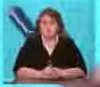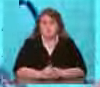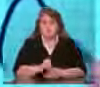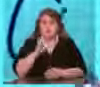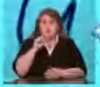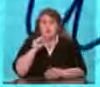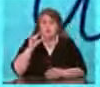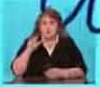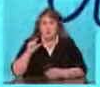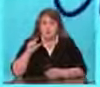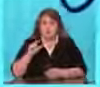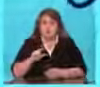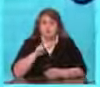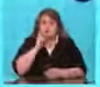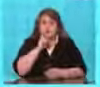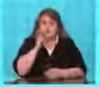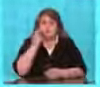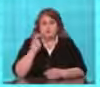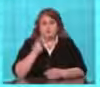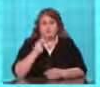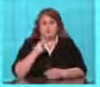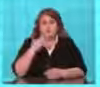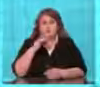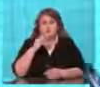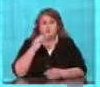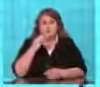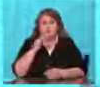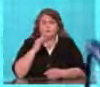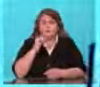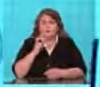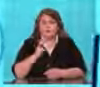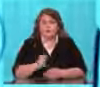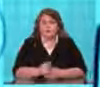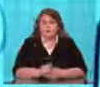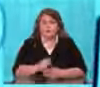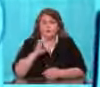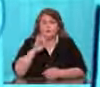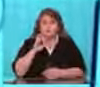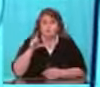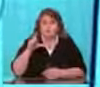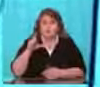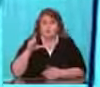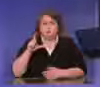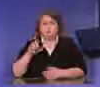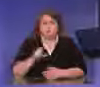а маленькое зеленый цвет горошка. Б большое